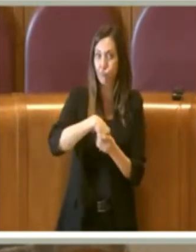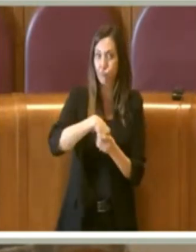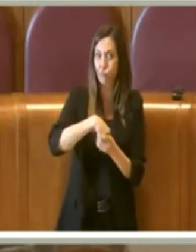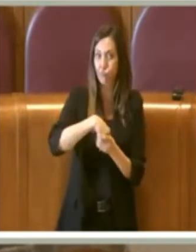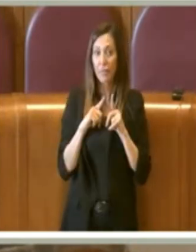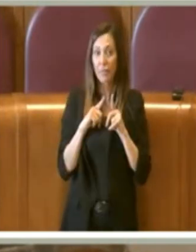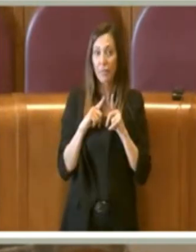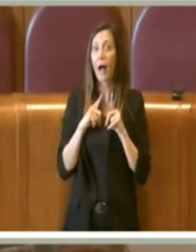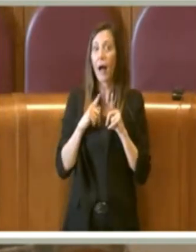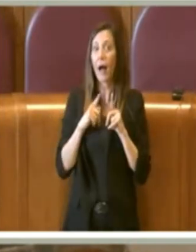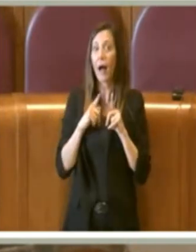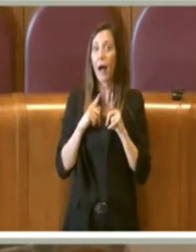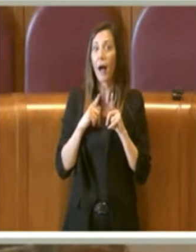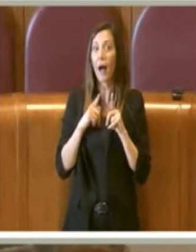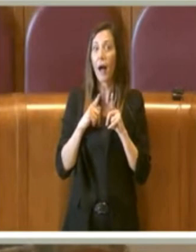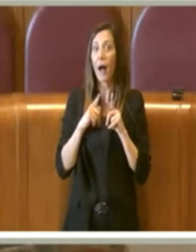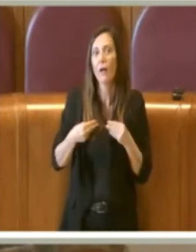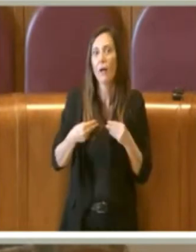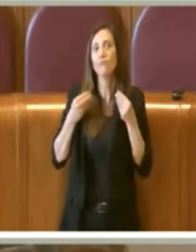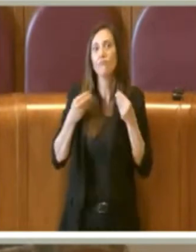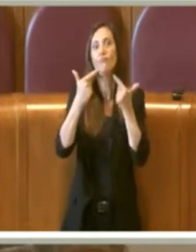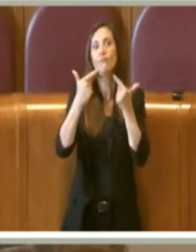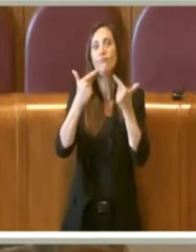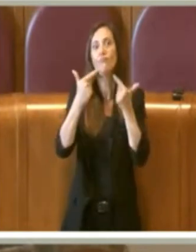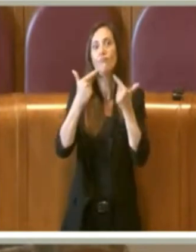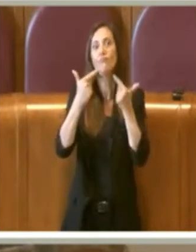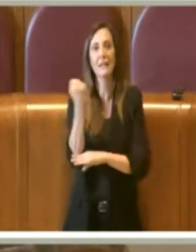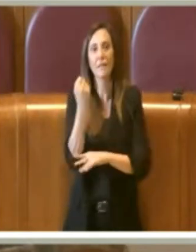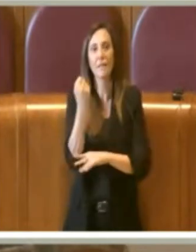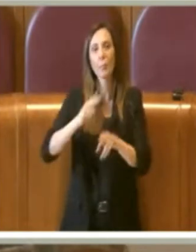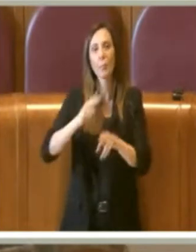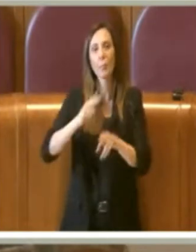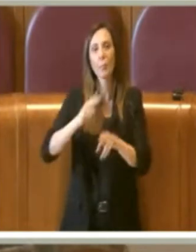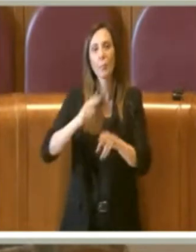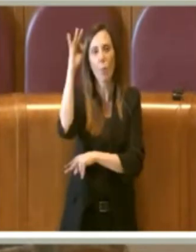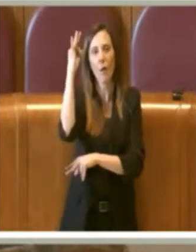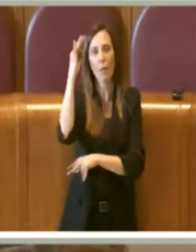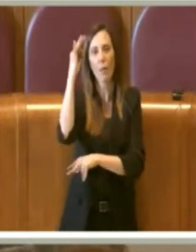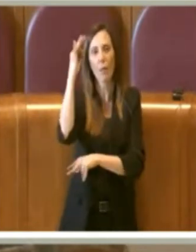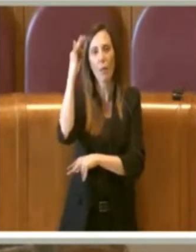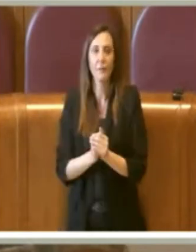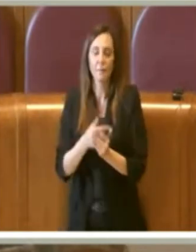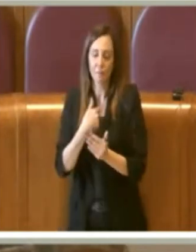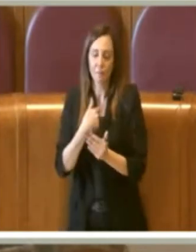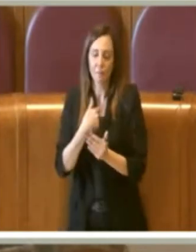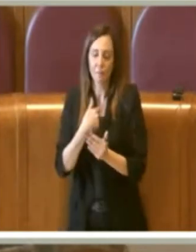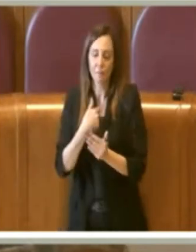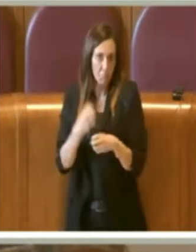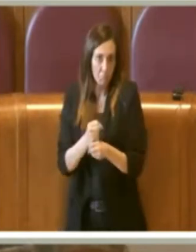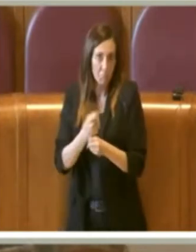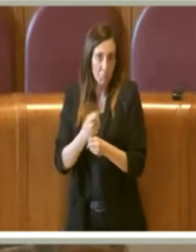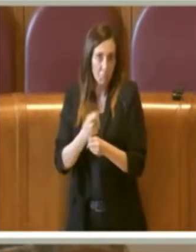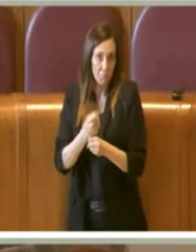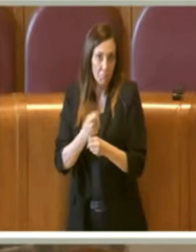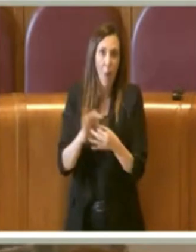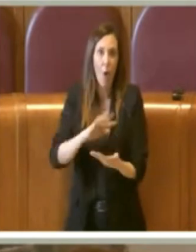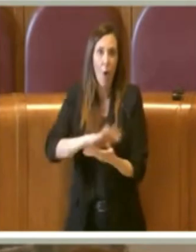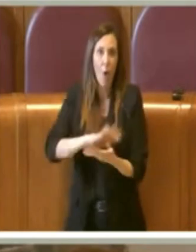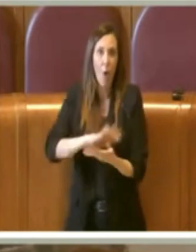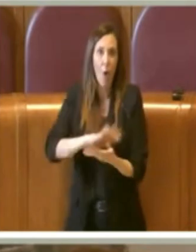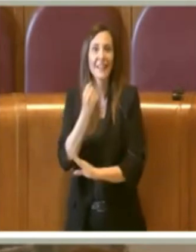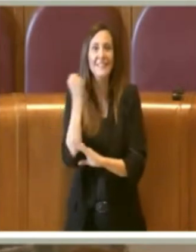a un servizio ancor più efficiente chiudo poi come ultimo aspetto col collegato sempre nel contratto di servizio